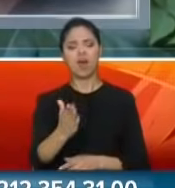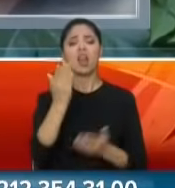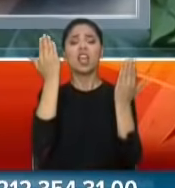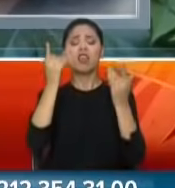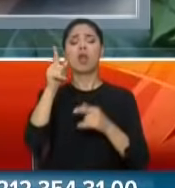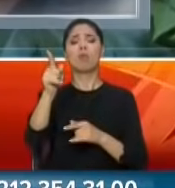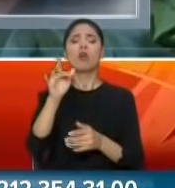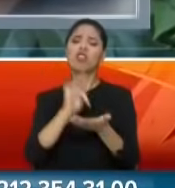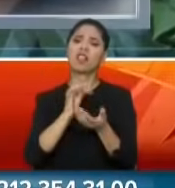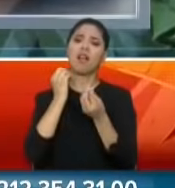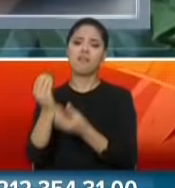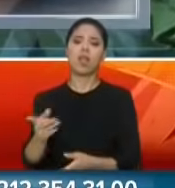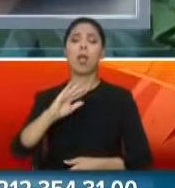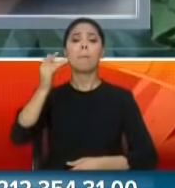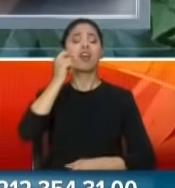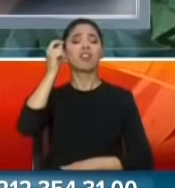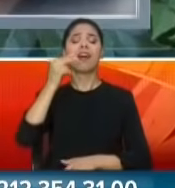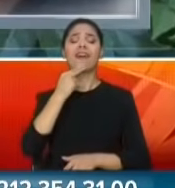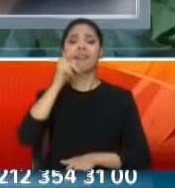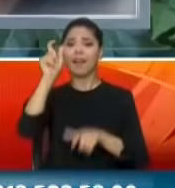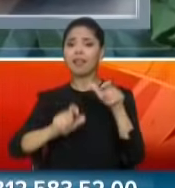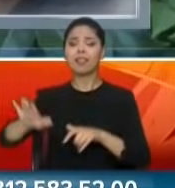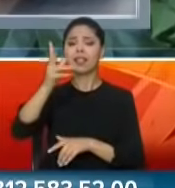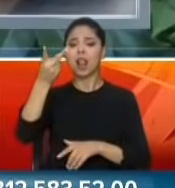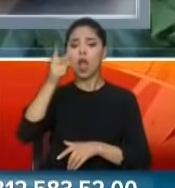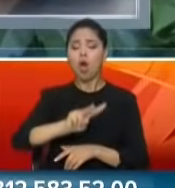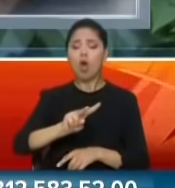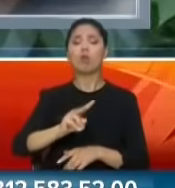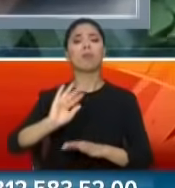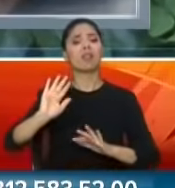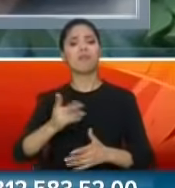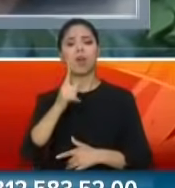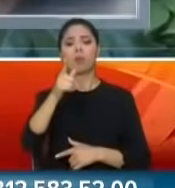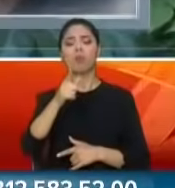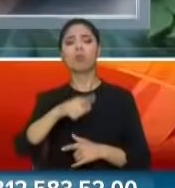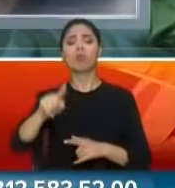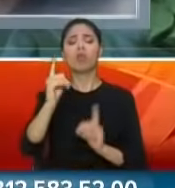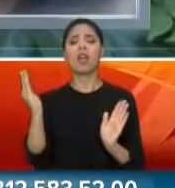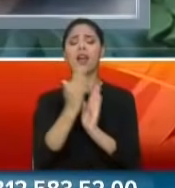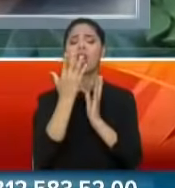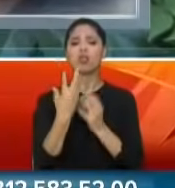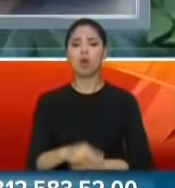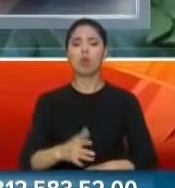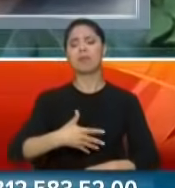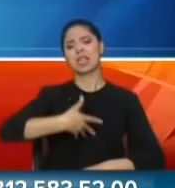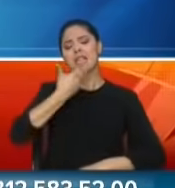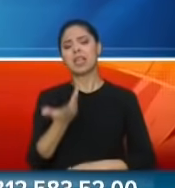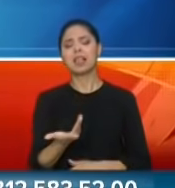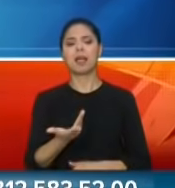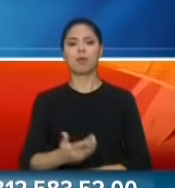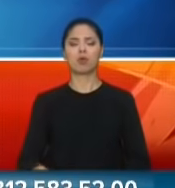İnşallah cezasını bulur, başka kadınların da öldürülmesini, bu tarz şeylerle karşılaşmasını